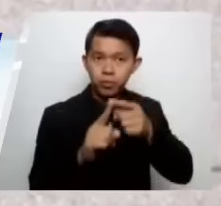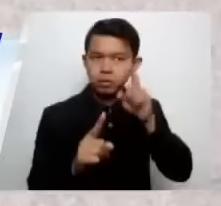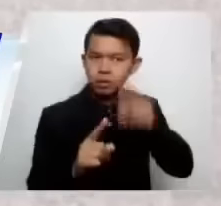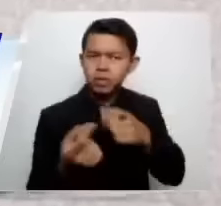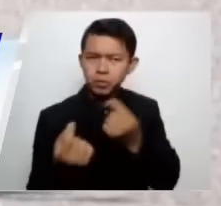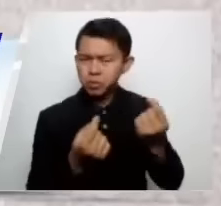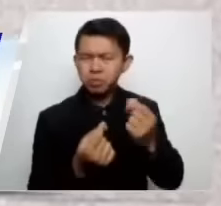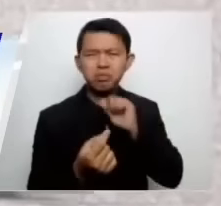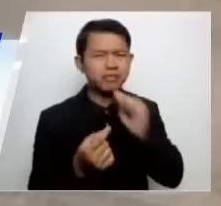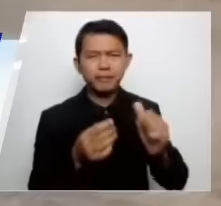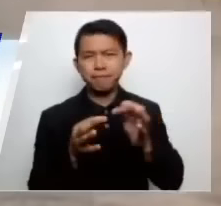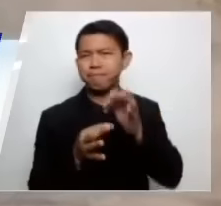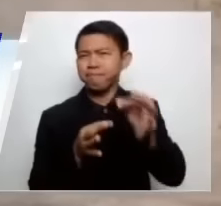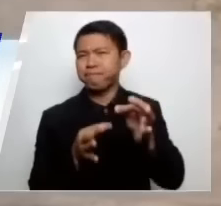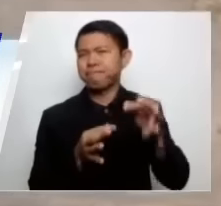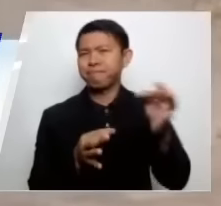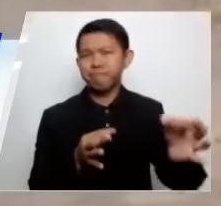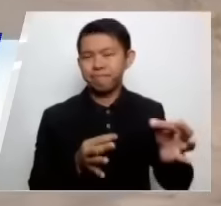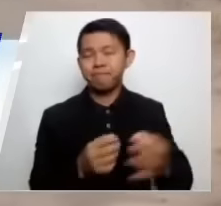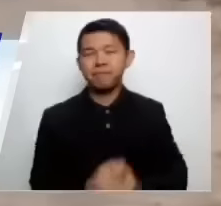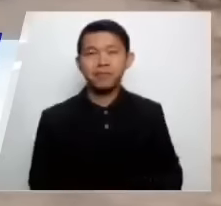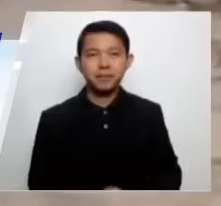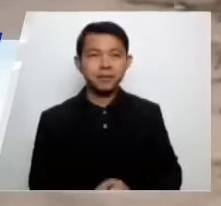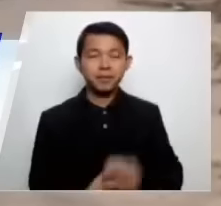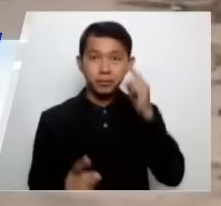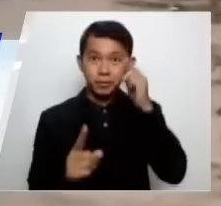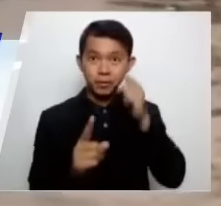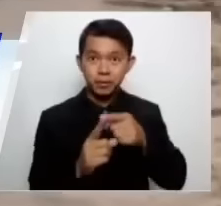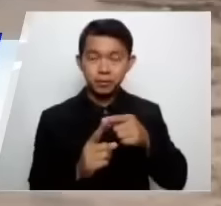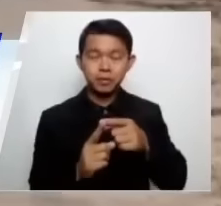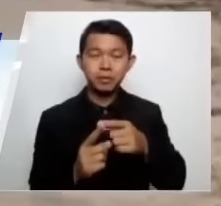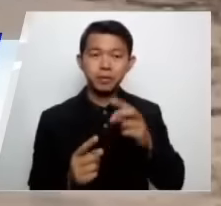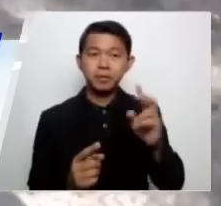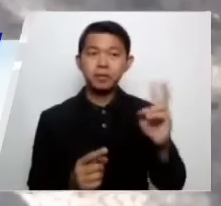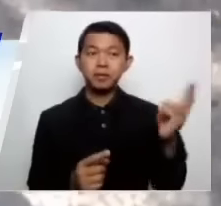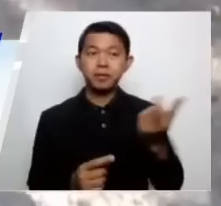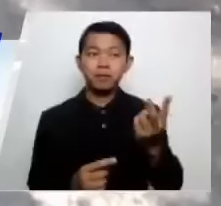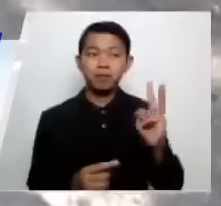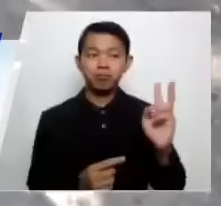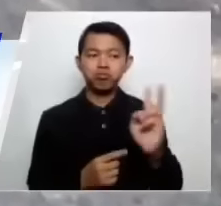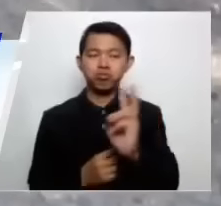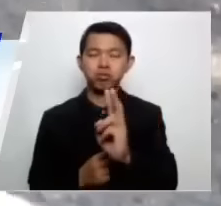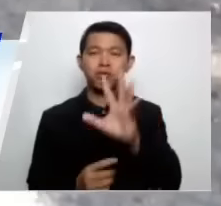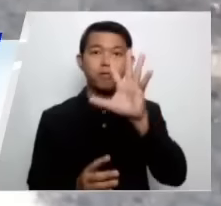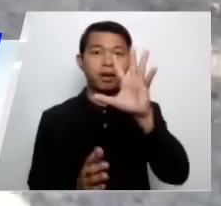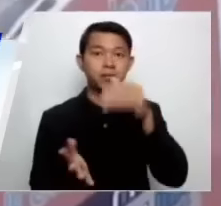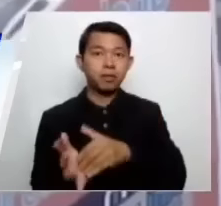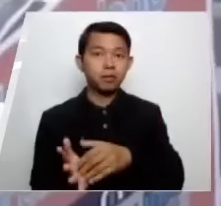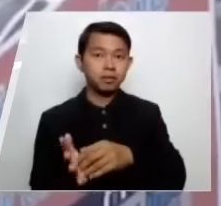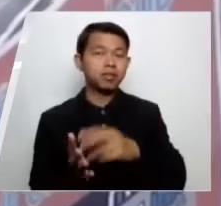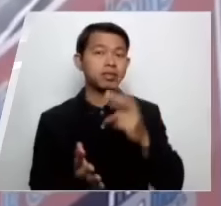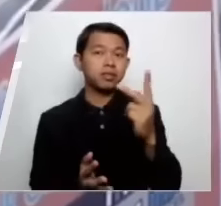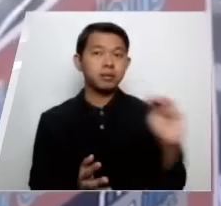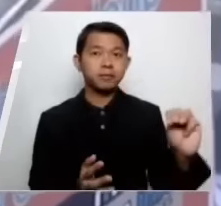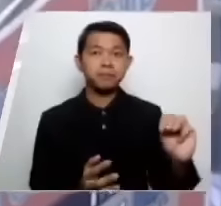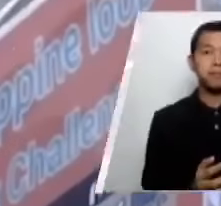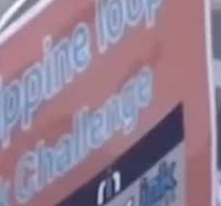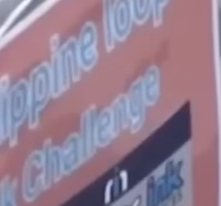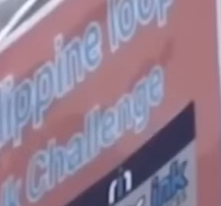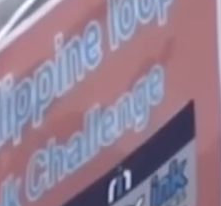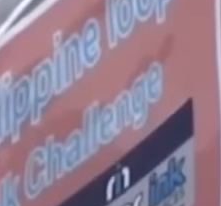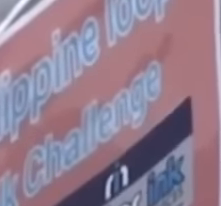ipagpaliban. Target ang mag-asawa ng maglakad ng 5,000 kilometers at tuloy rin ang kanyang paglalakbay papunta sa Cagayan.